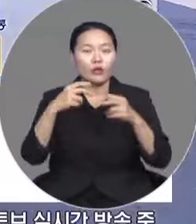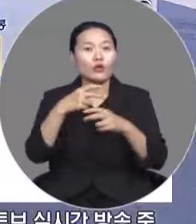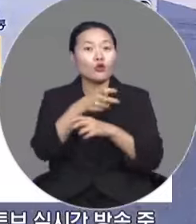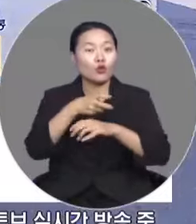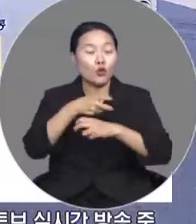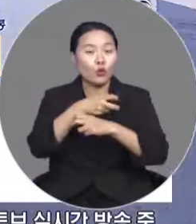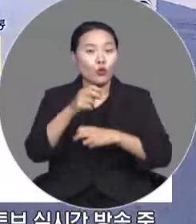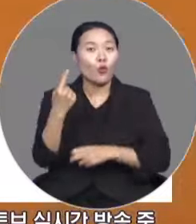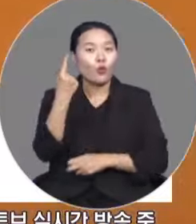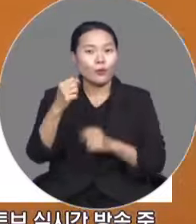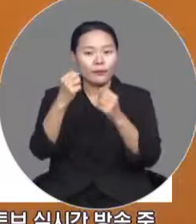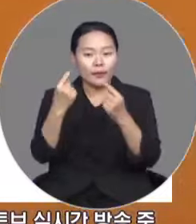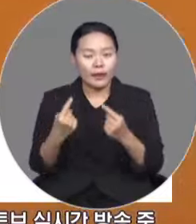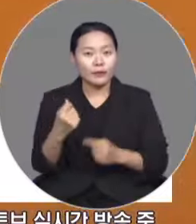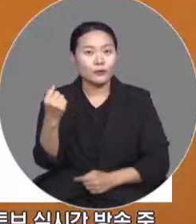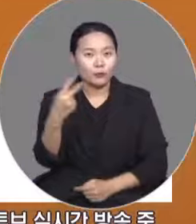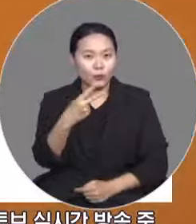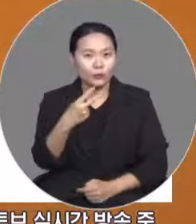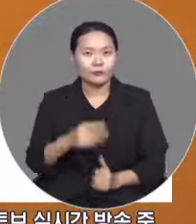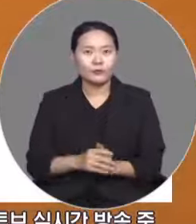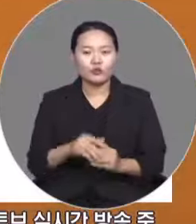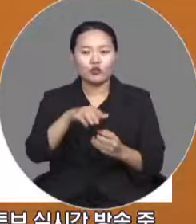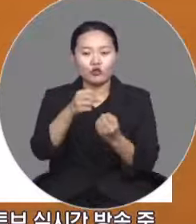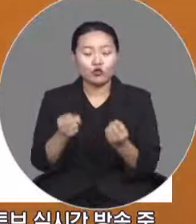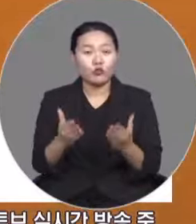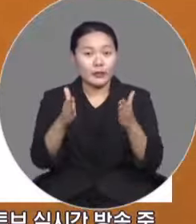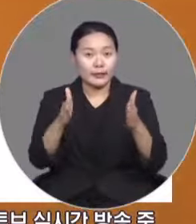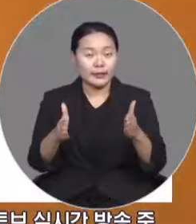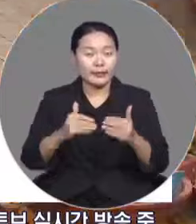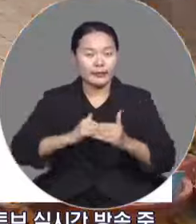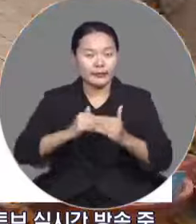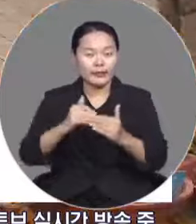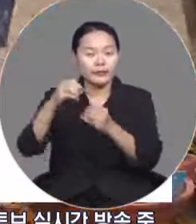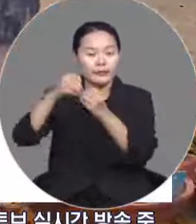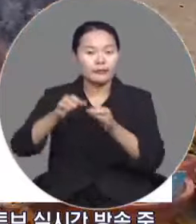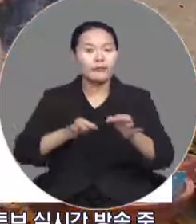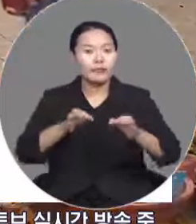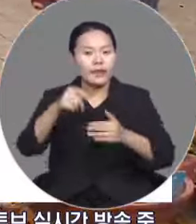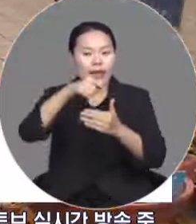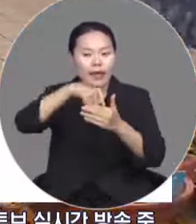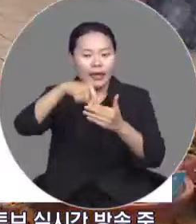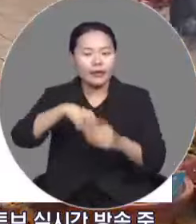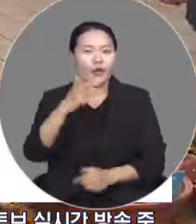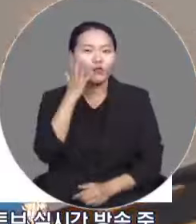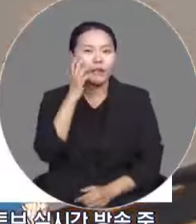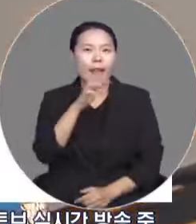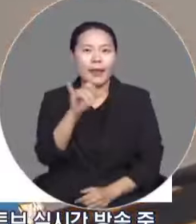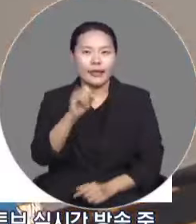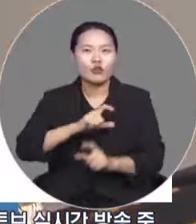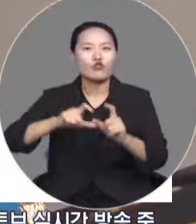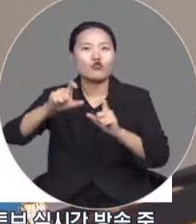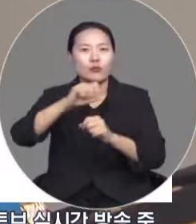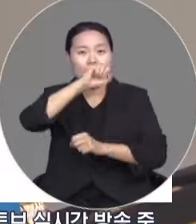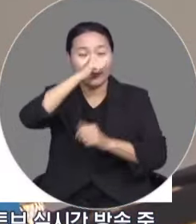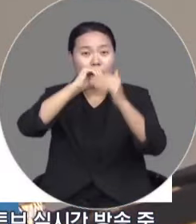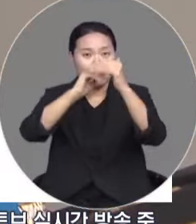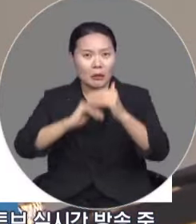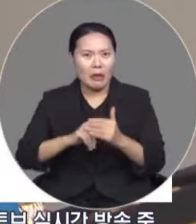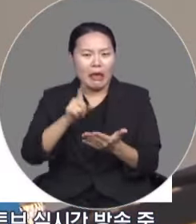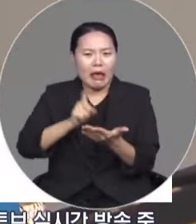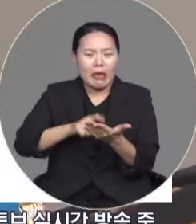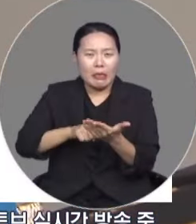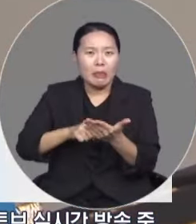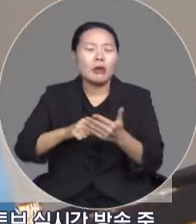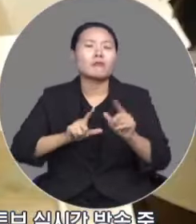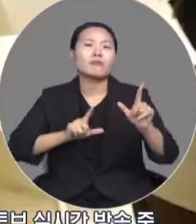어린이 교통요금 할인 보전과 추석 기간 진행되는 전통시장 내 울산페이 추가 황금 예산은